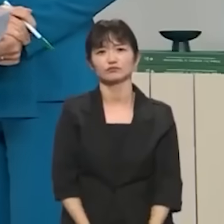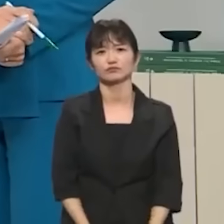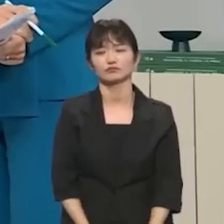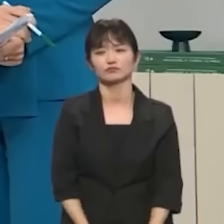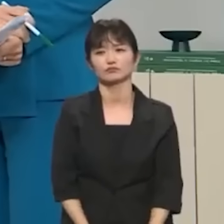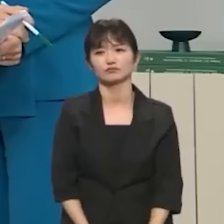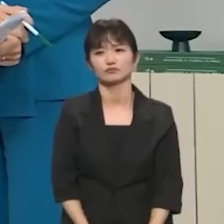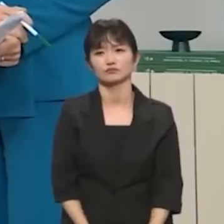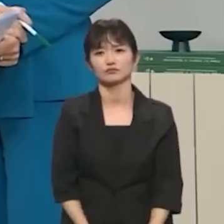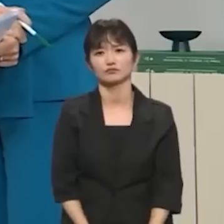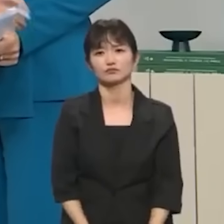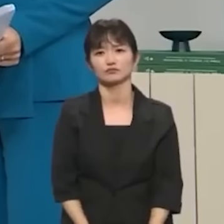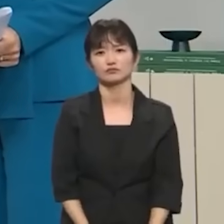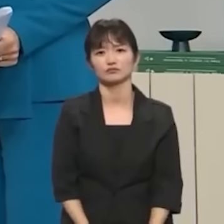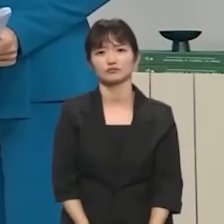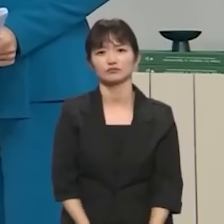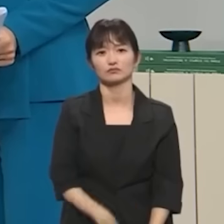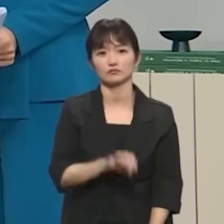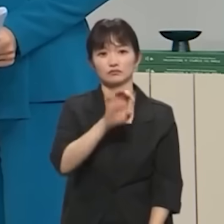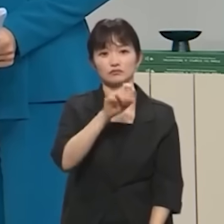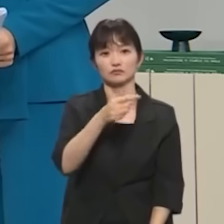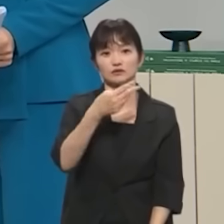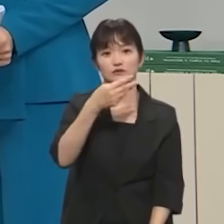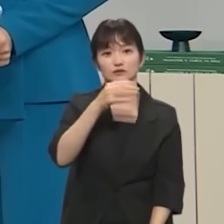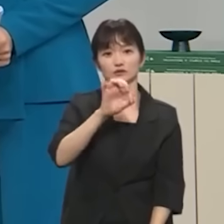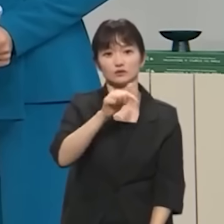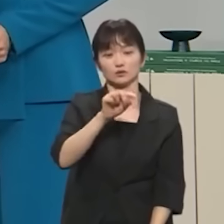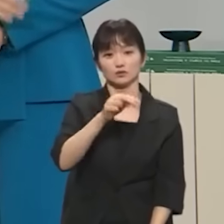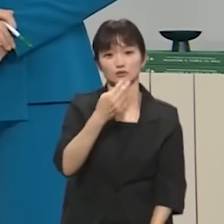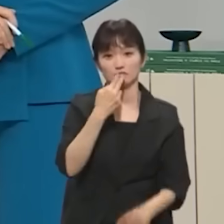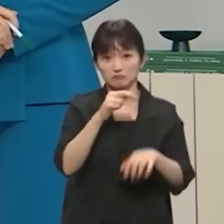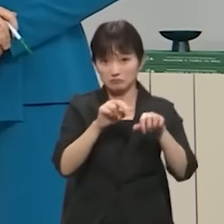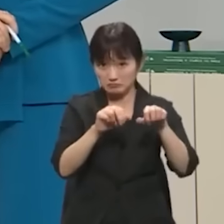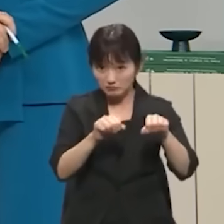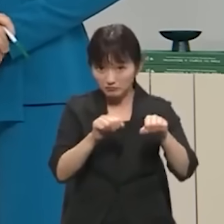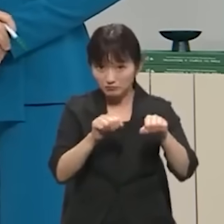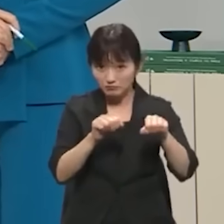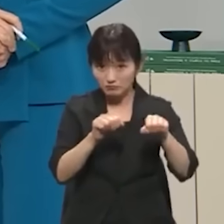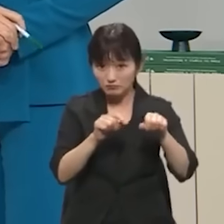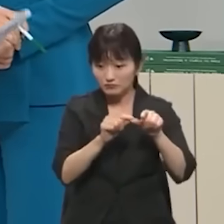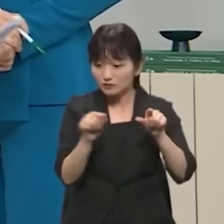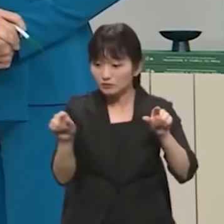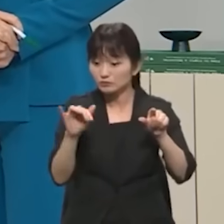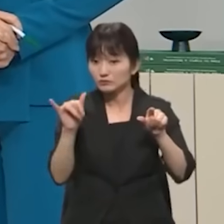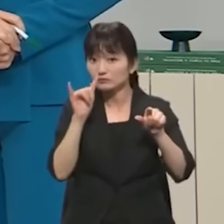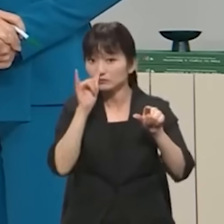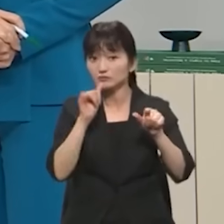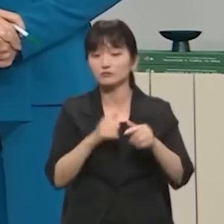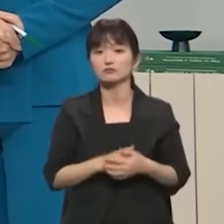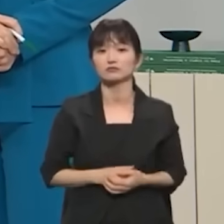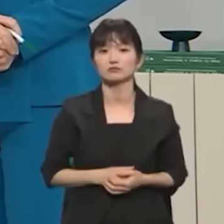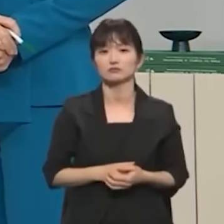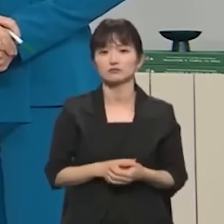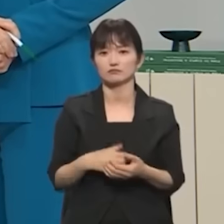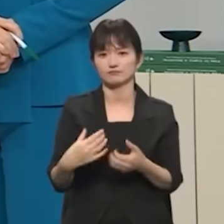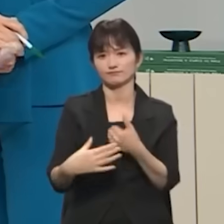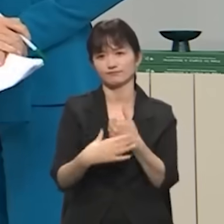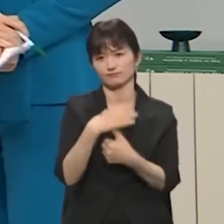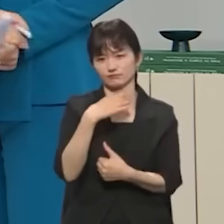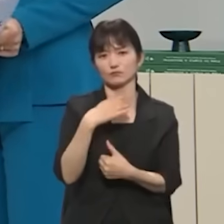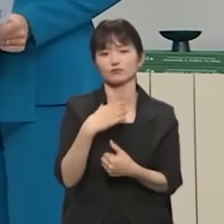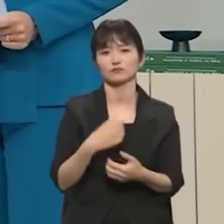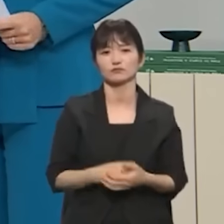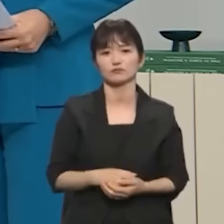자, 그런데 여기서 사실 프리고진이 살아있다라고 주장하는 사람도 있습니다. 일종의 음모론이긴